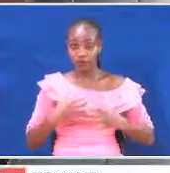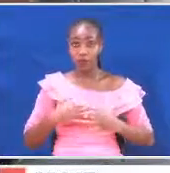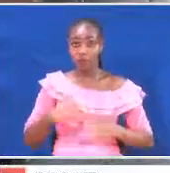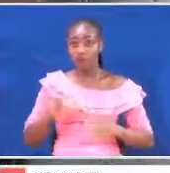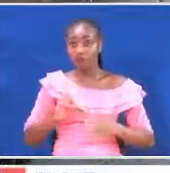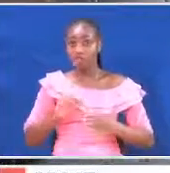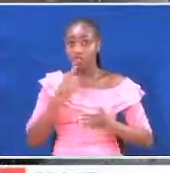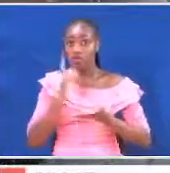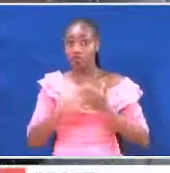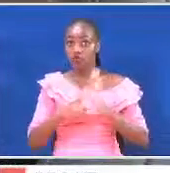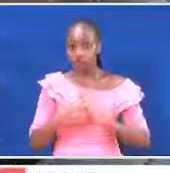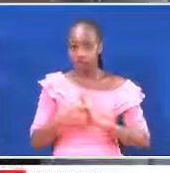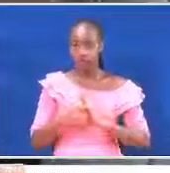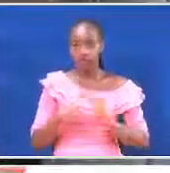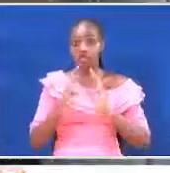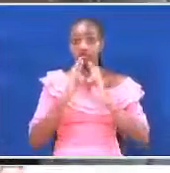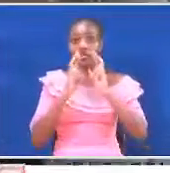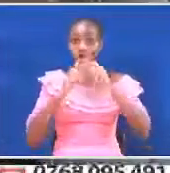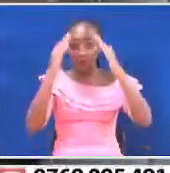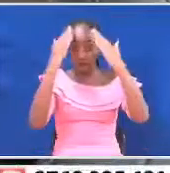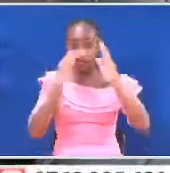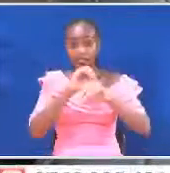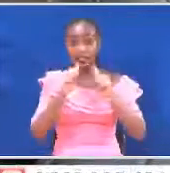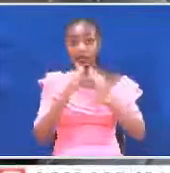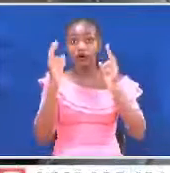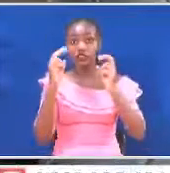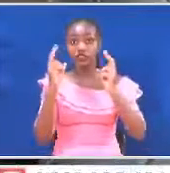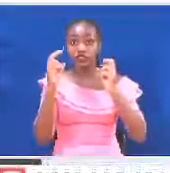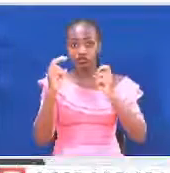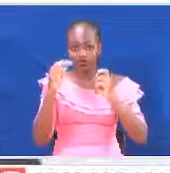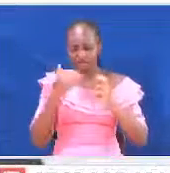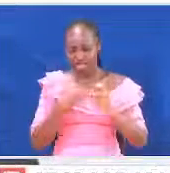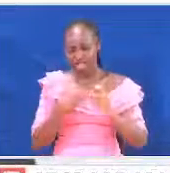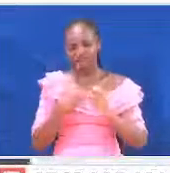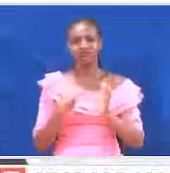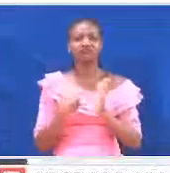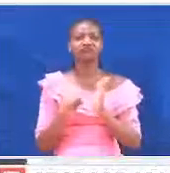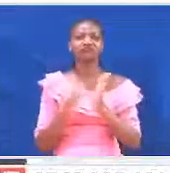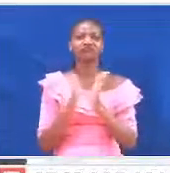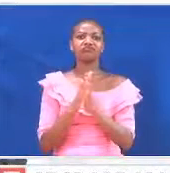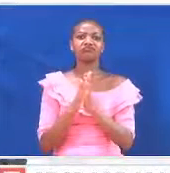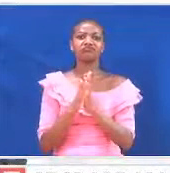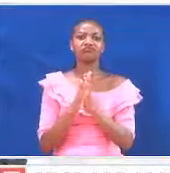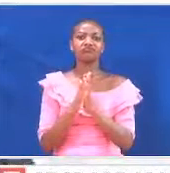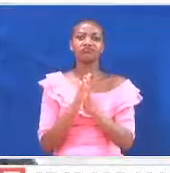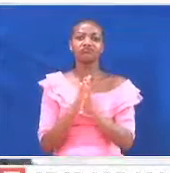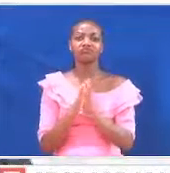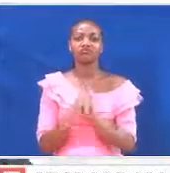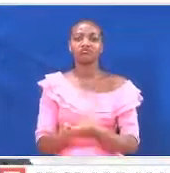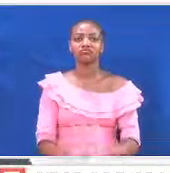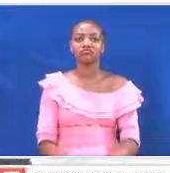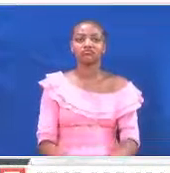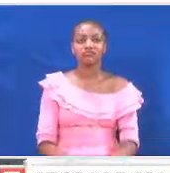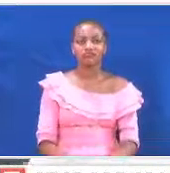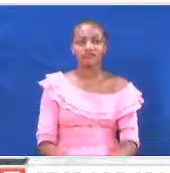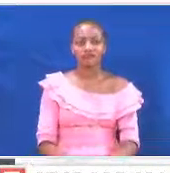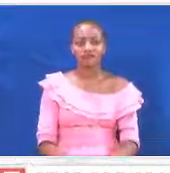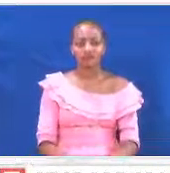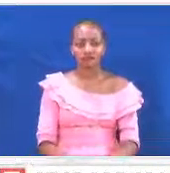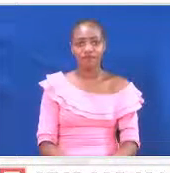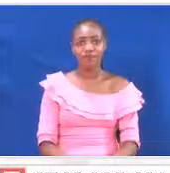anasema ripoti hiyo imeangazia masuala ambayo yamekuwa yakiwasumbua kwa muda. It also talks about the Disability Act